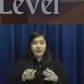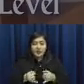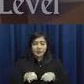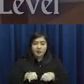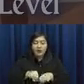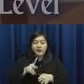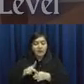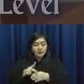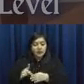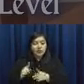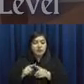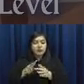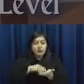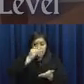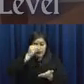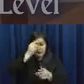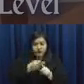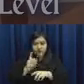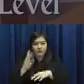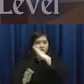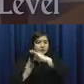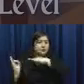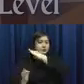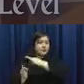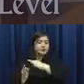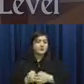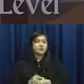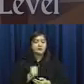sa South Border. Sabi ko nga